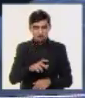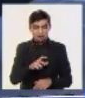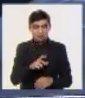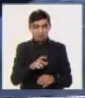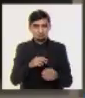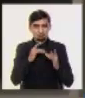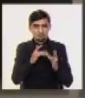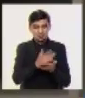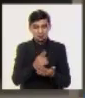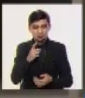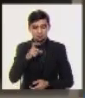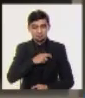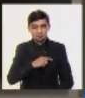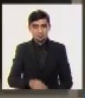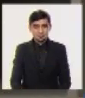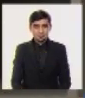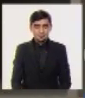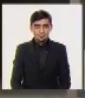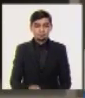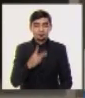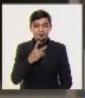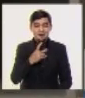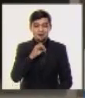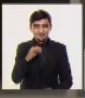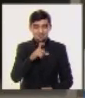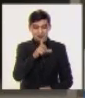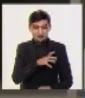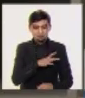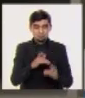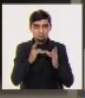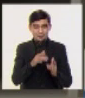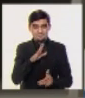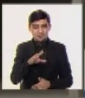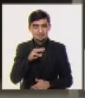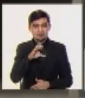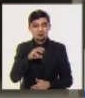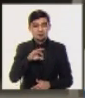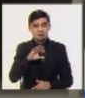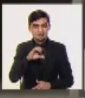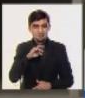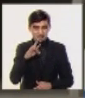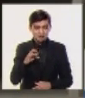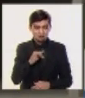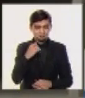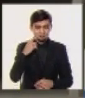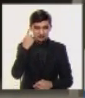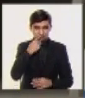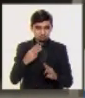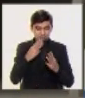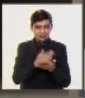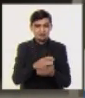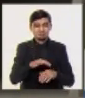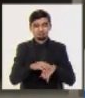больнице. Двое из них были госпитализированы в стационар с ожогами лица и